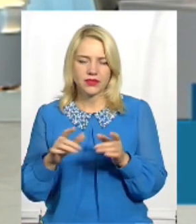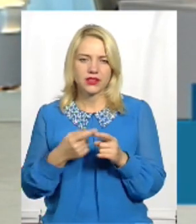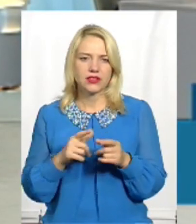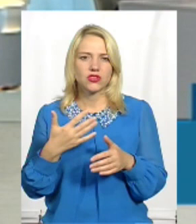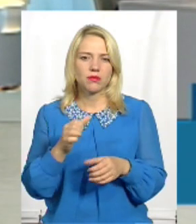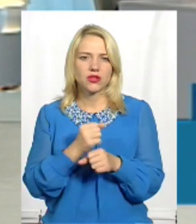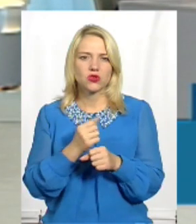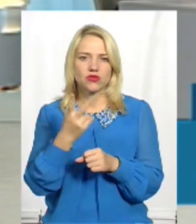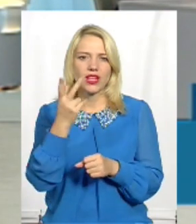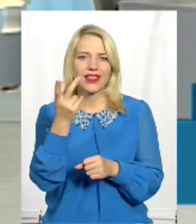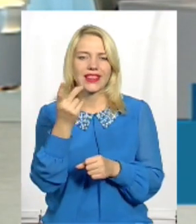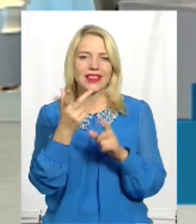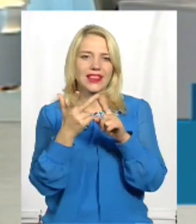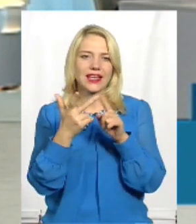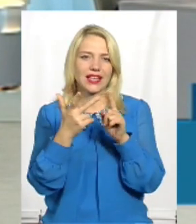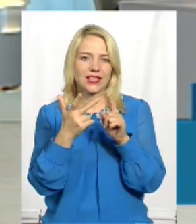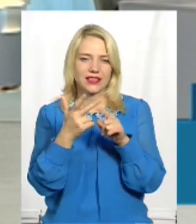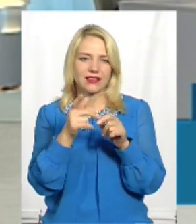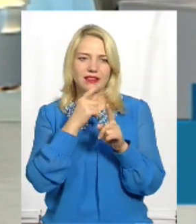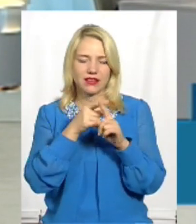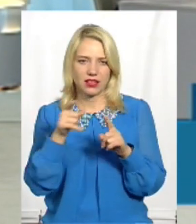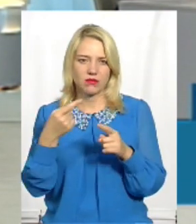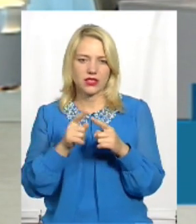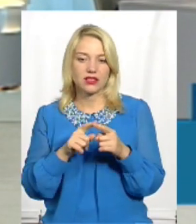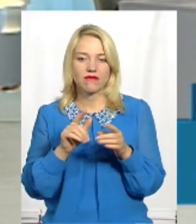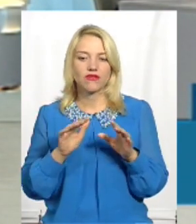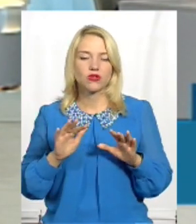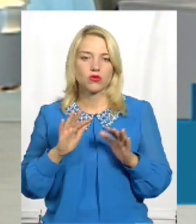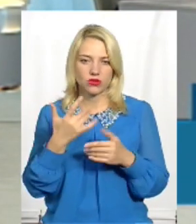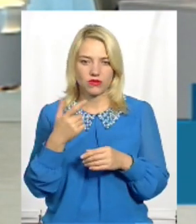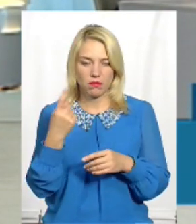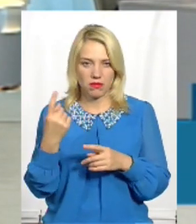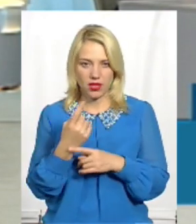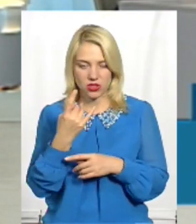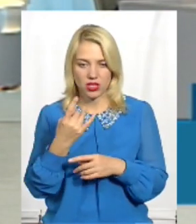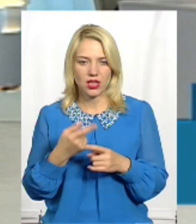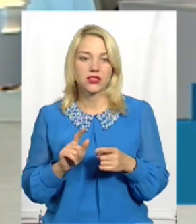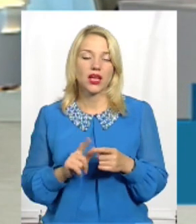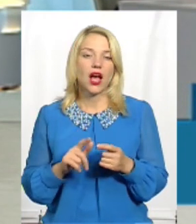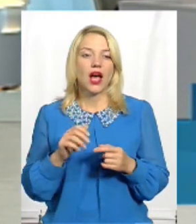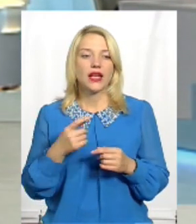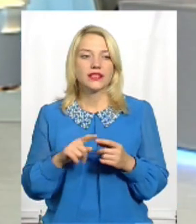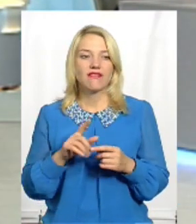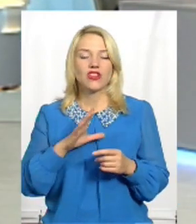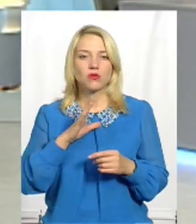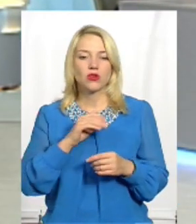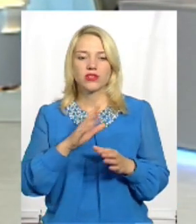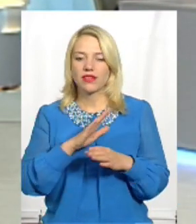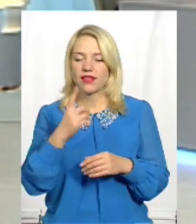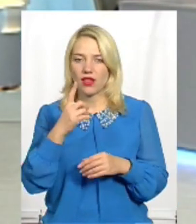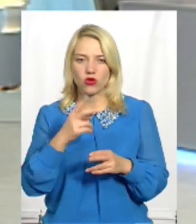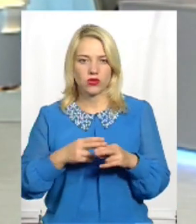термін. От воно сьогодні відбулося перший раз. Але цікаво, це сталося одночасно не на одній станції, а одразу на